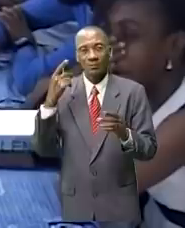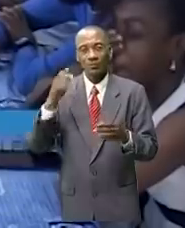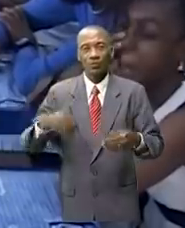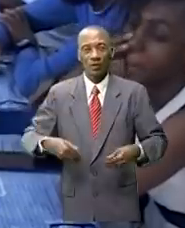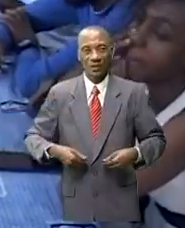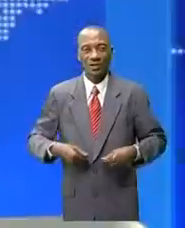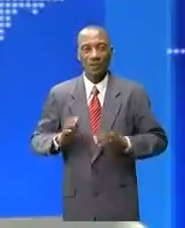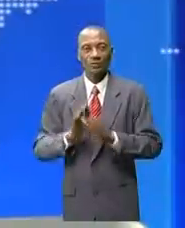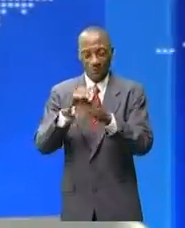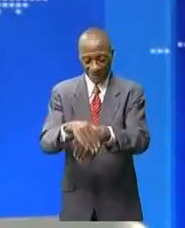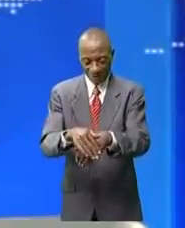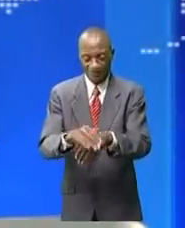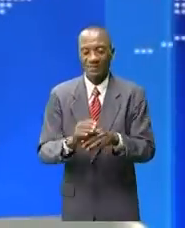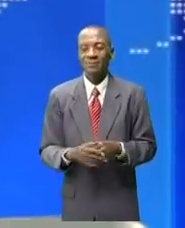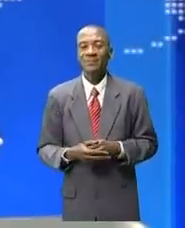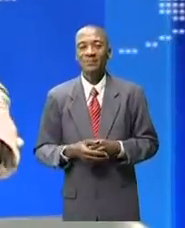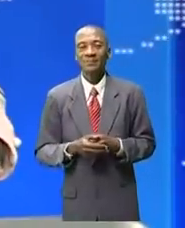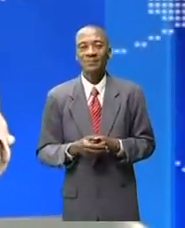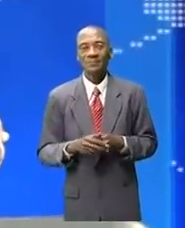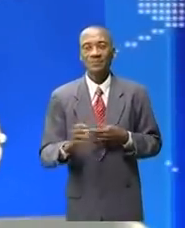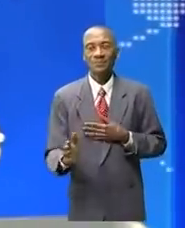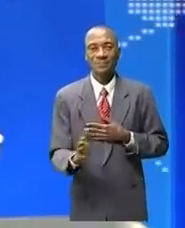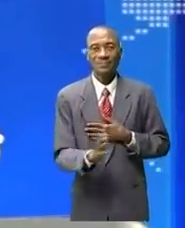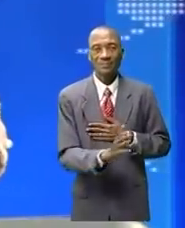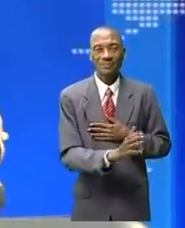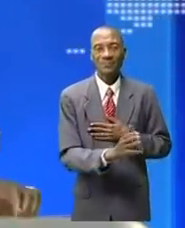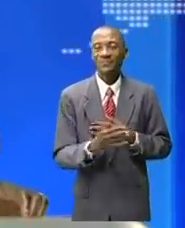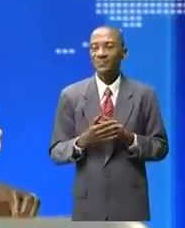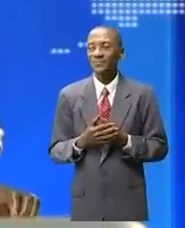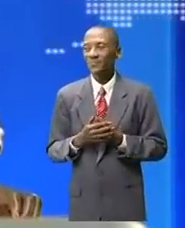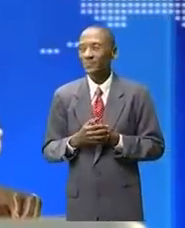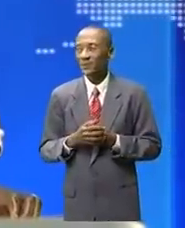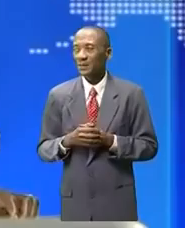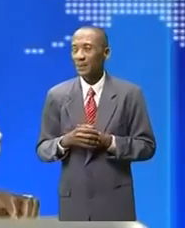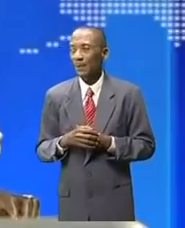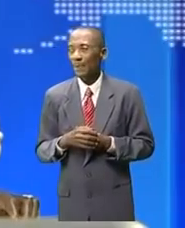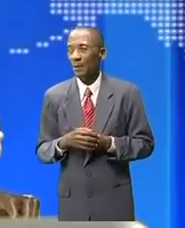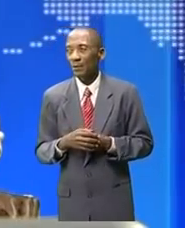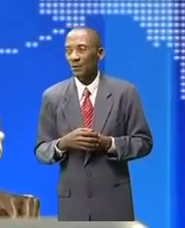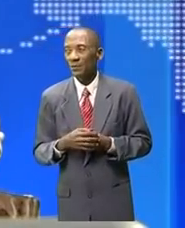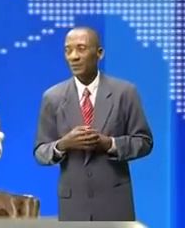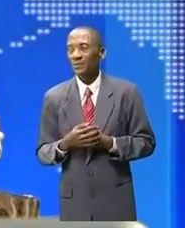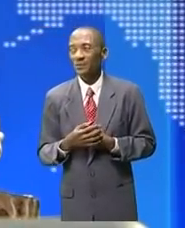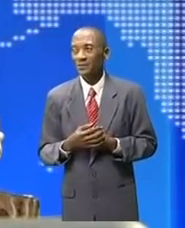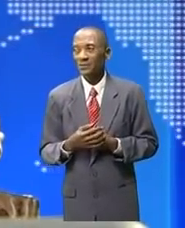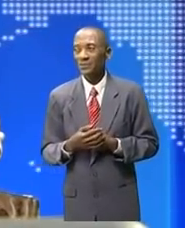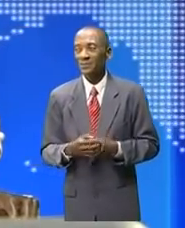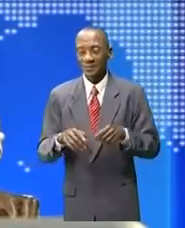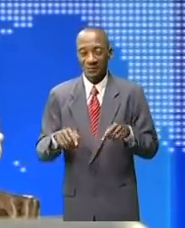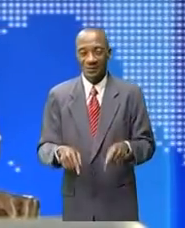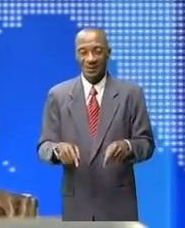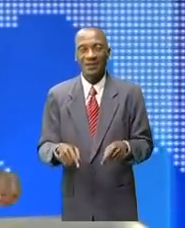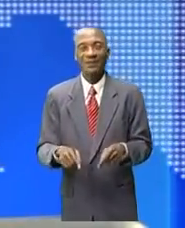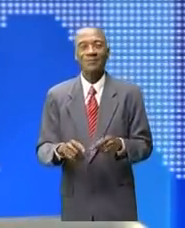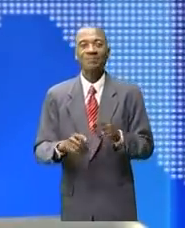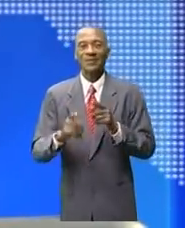loi électorale. C'était un reportage de Paulette Lombo. Et puis, la route nationale numéro 25, dans un état de délabrement